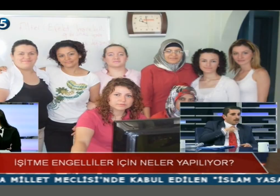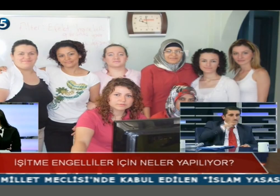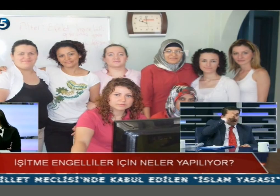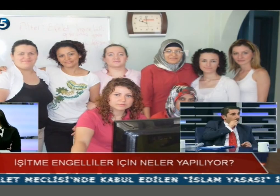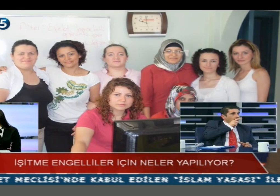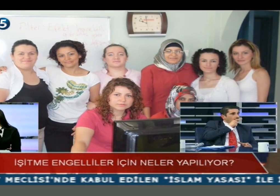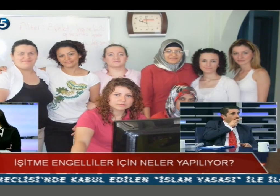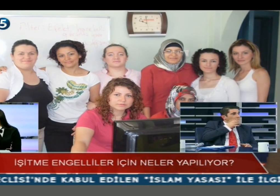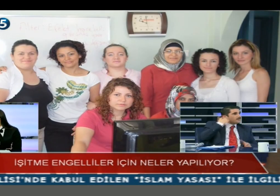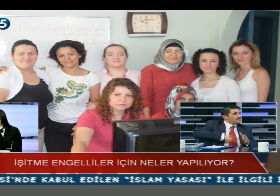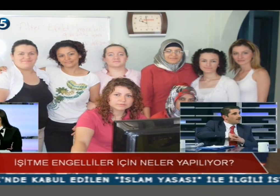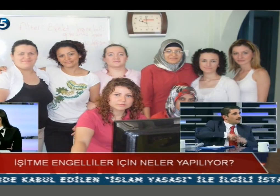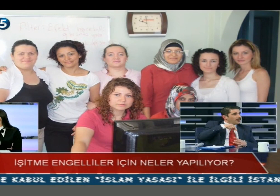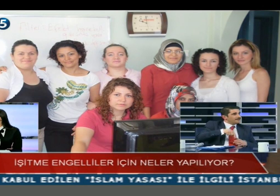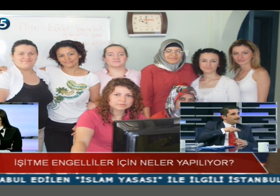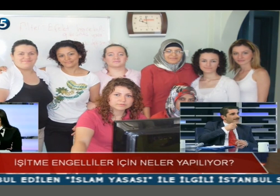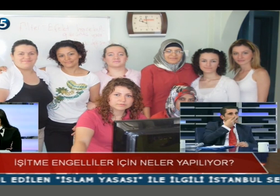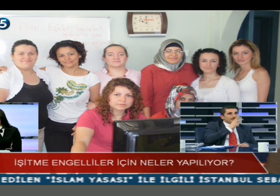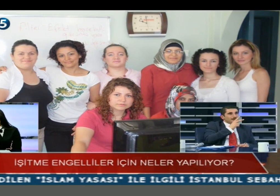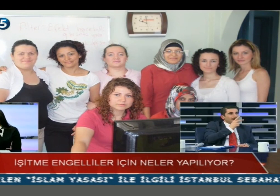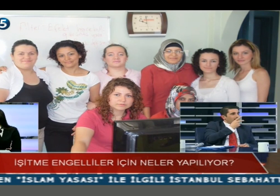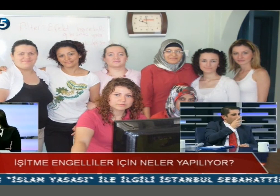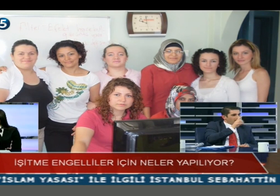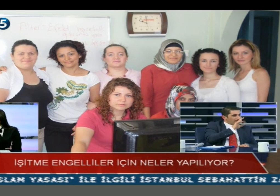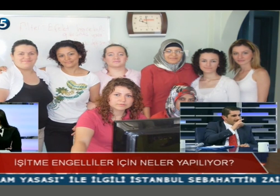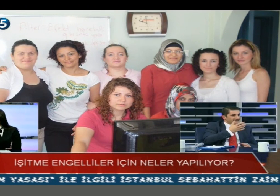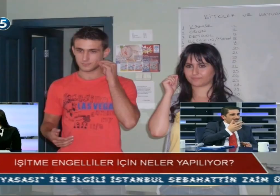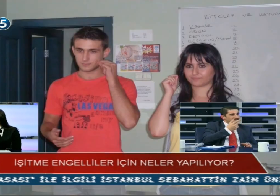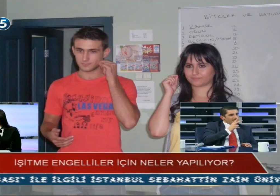beraber çalışıyoruz. Yani